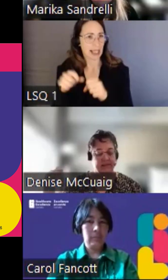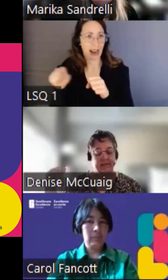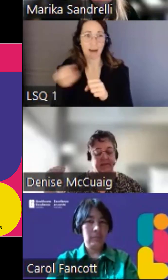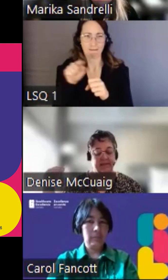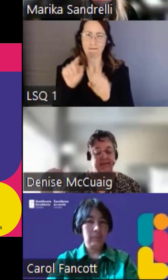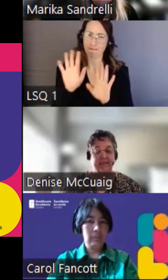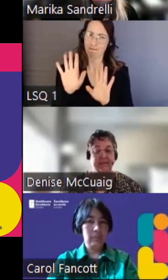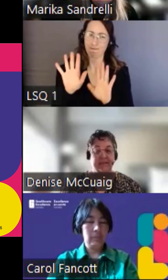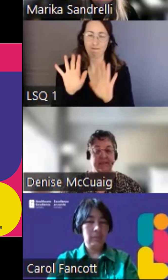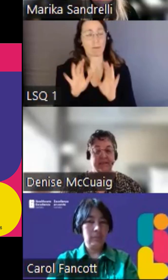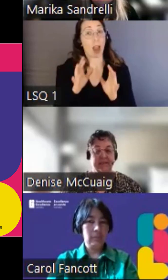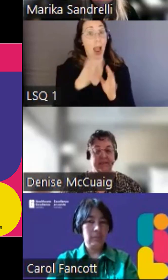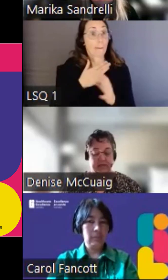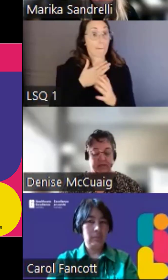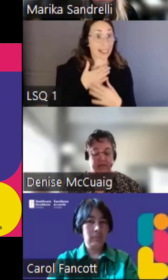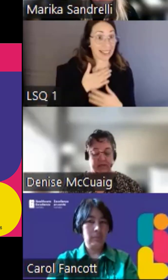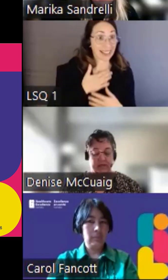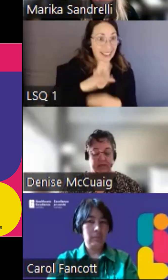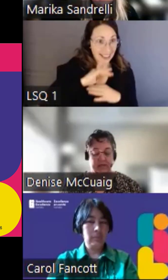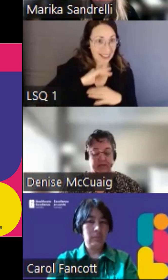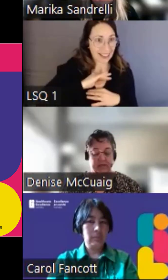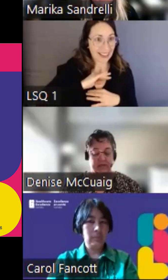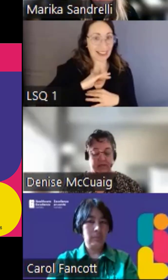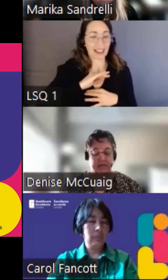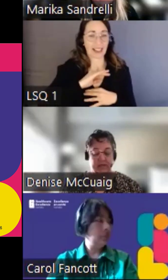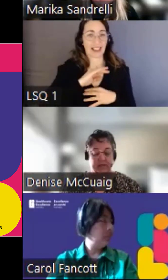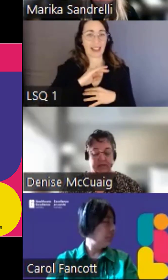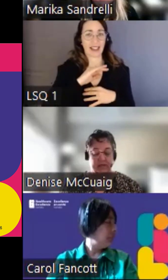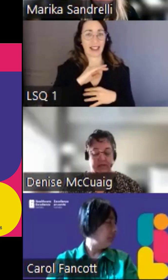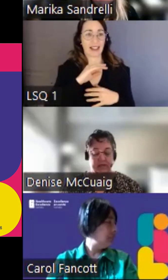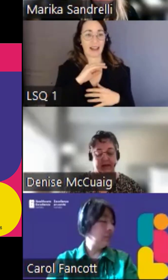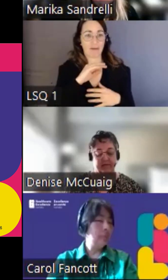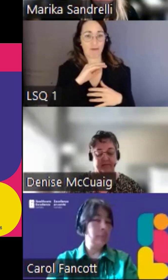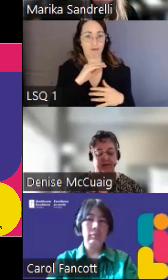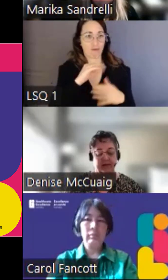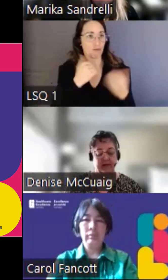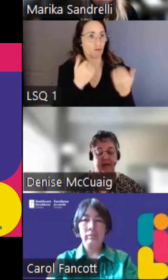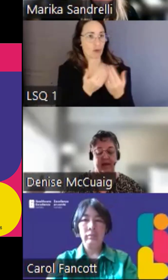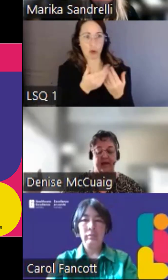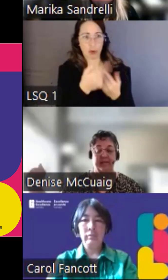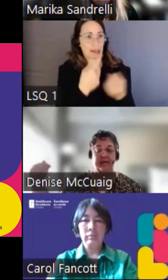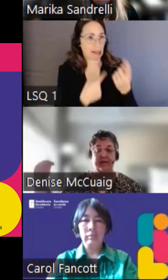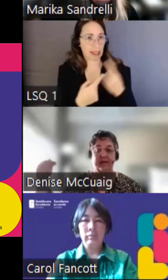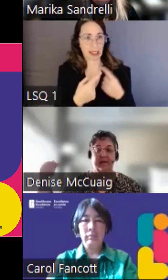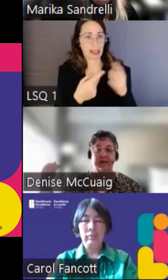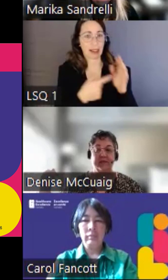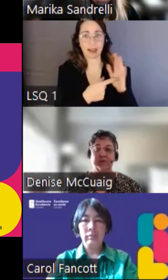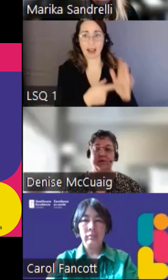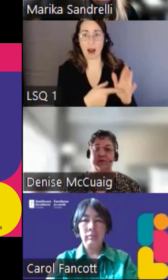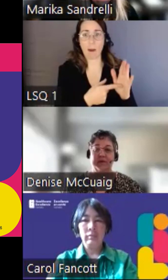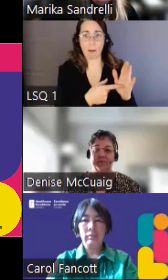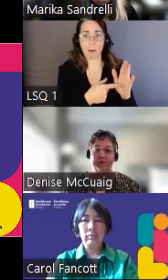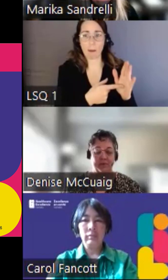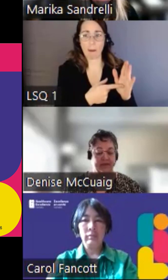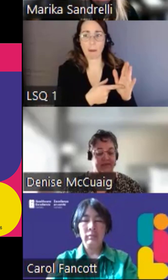donc la déconnexion de la sécurité et l'amour et la composante historique.